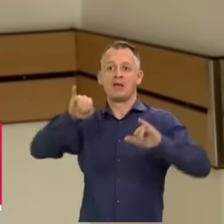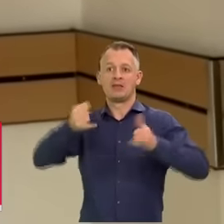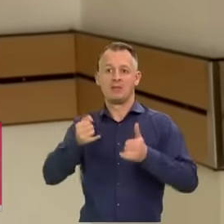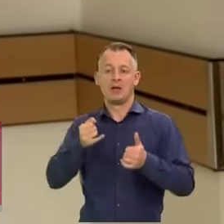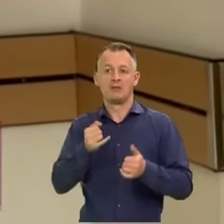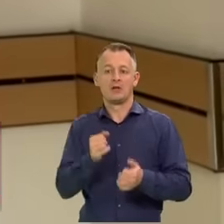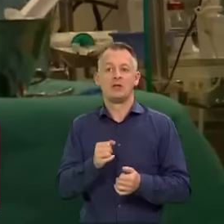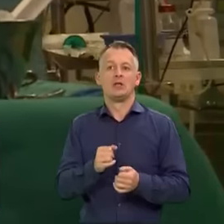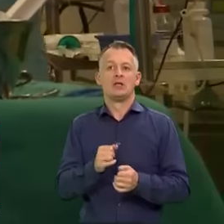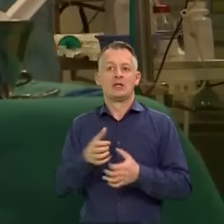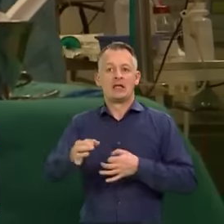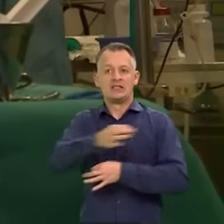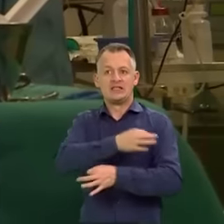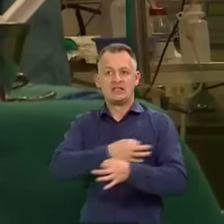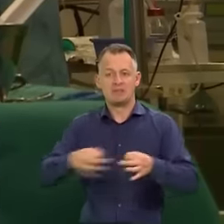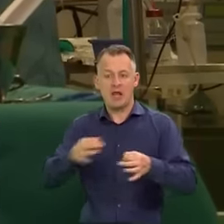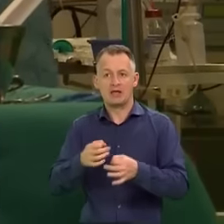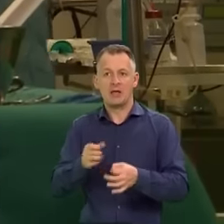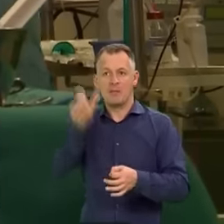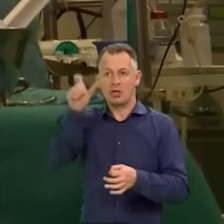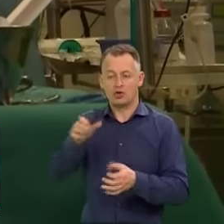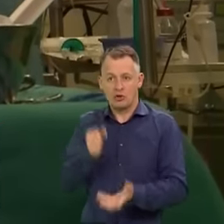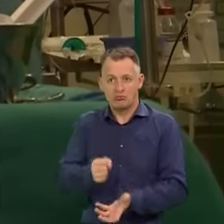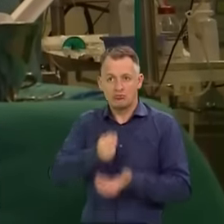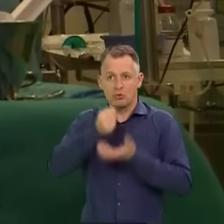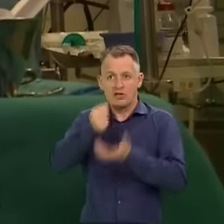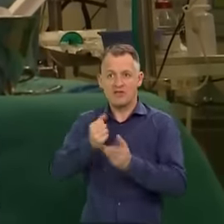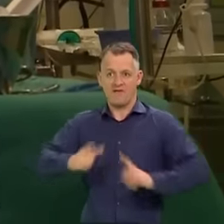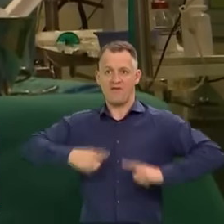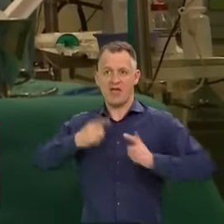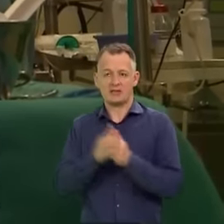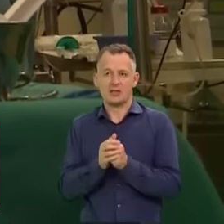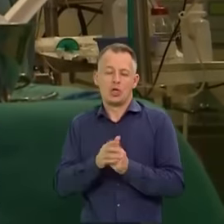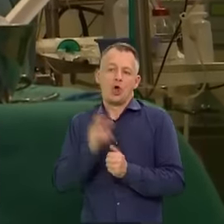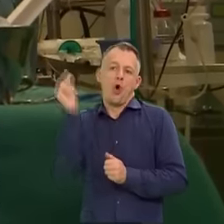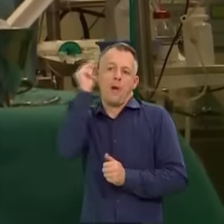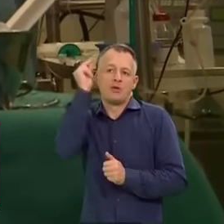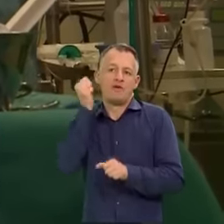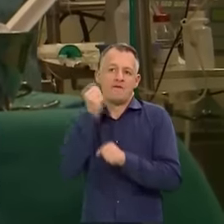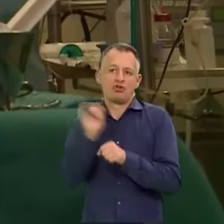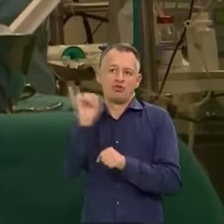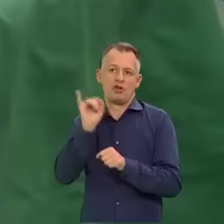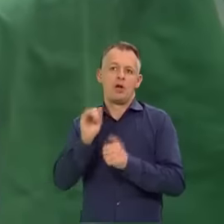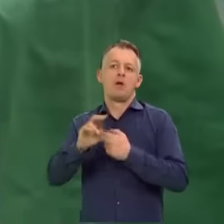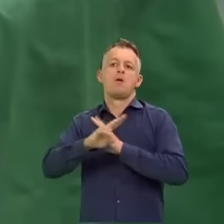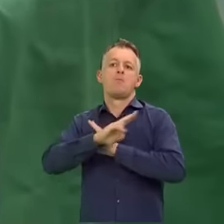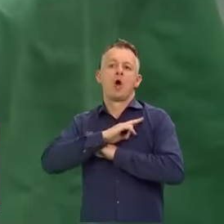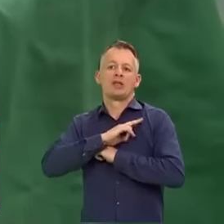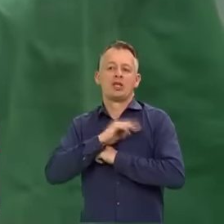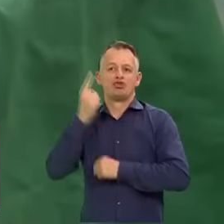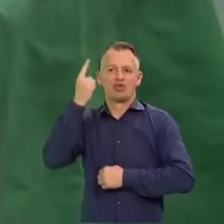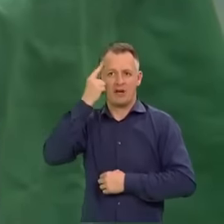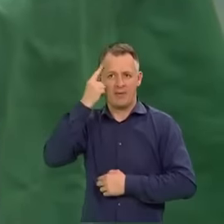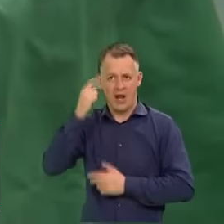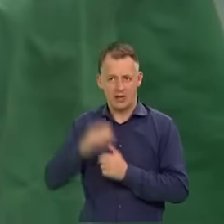în viață, spre deosebire de transplantul de la donator în moarte cerebrală, când ești contra cronometru și lucrurile se desfășoară foarte